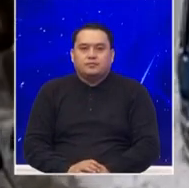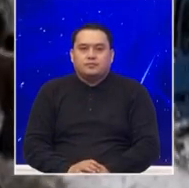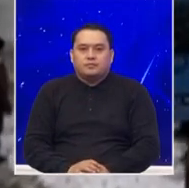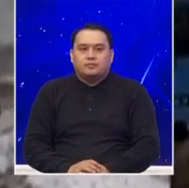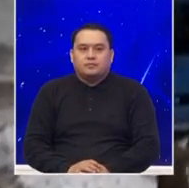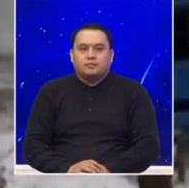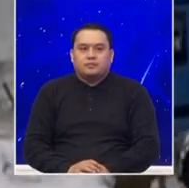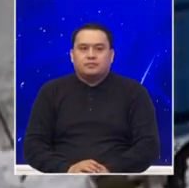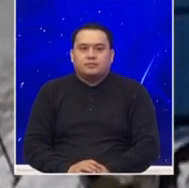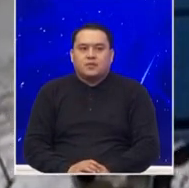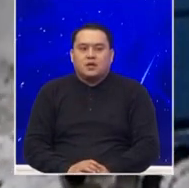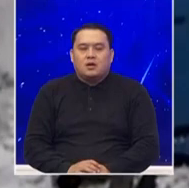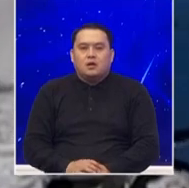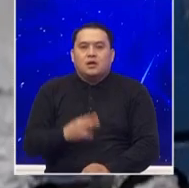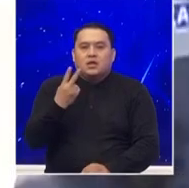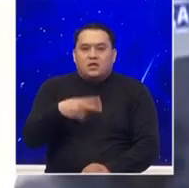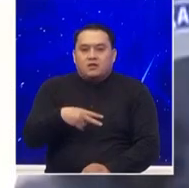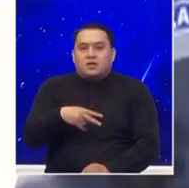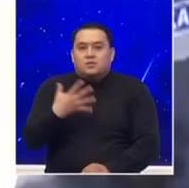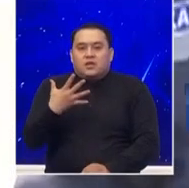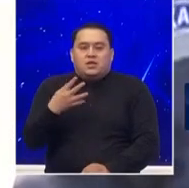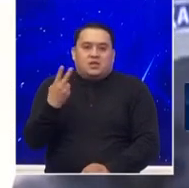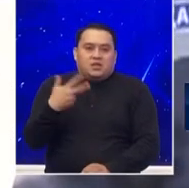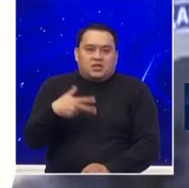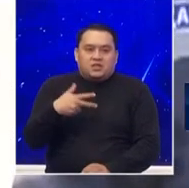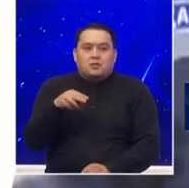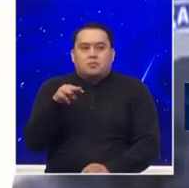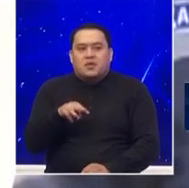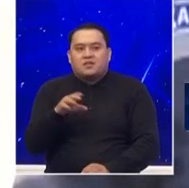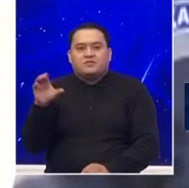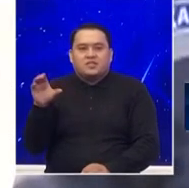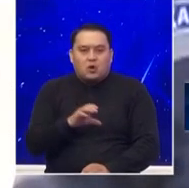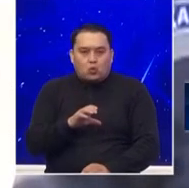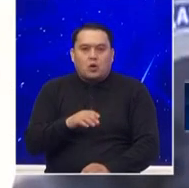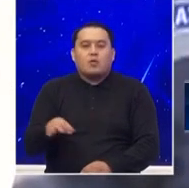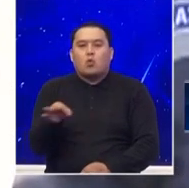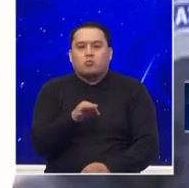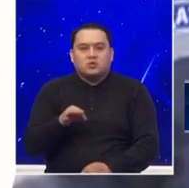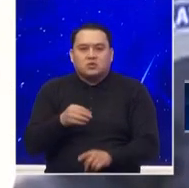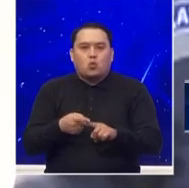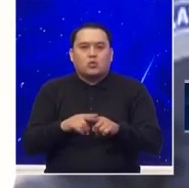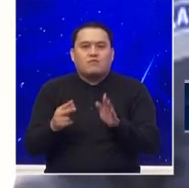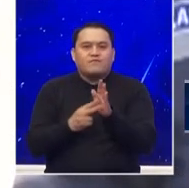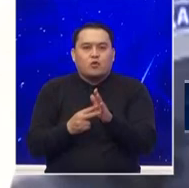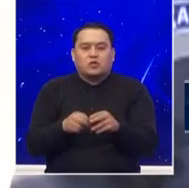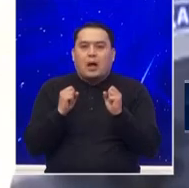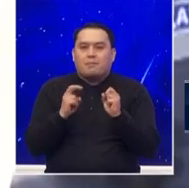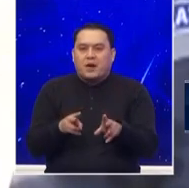Порывы ветра достигали свыше 25-30 метров в секунду. С начала зимнего периода по области было объявлено 8